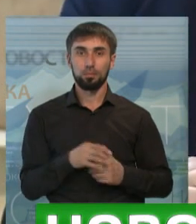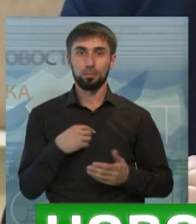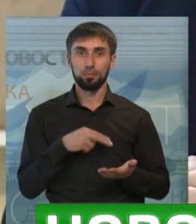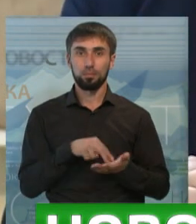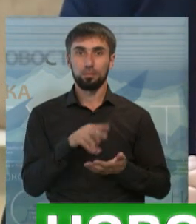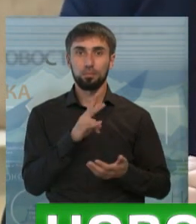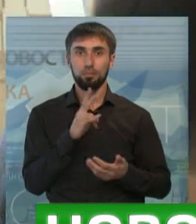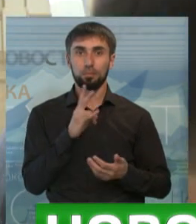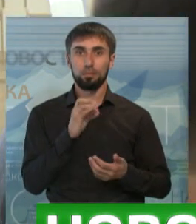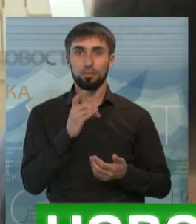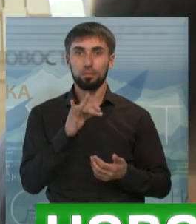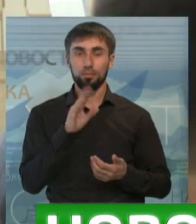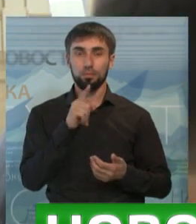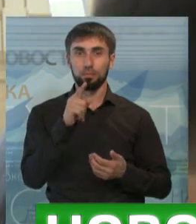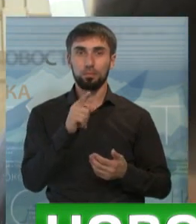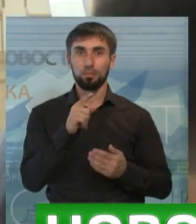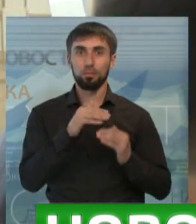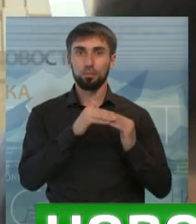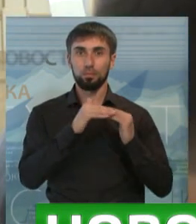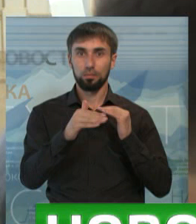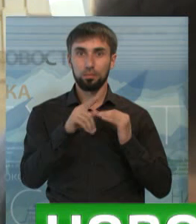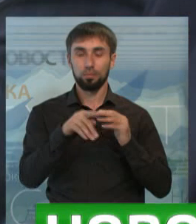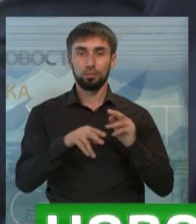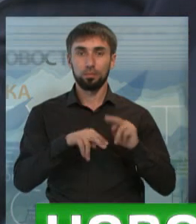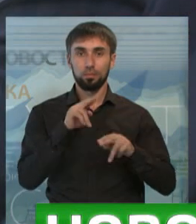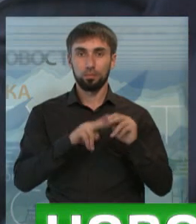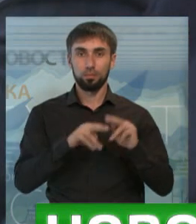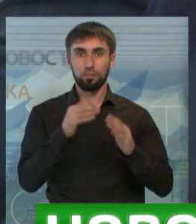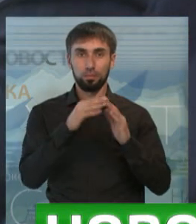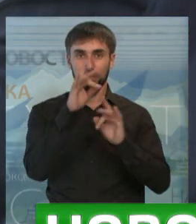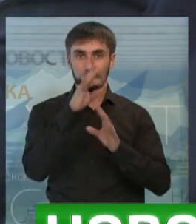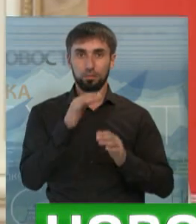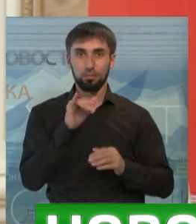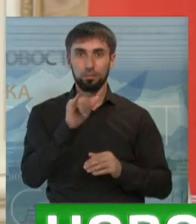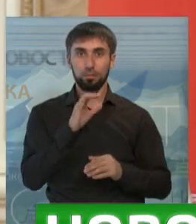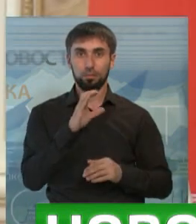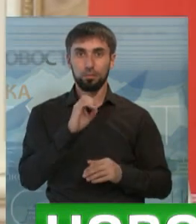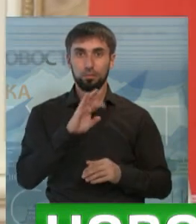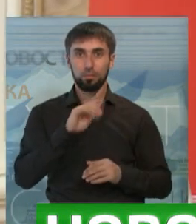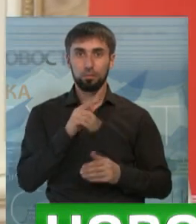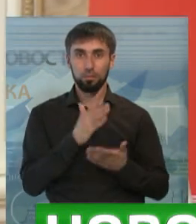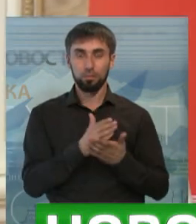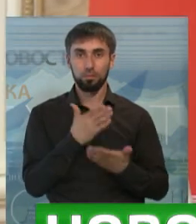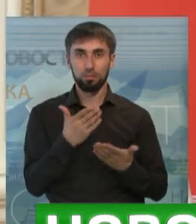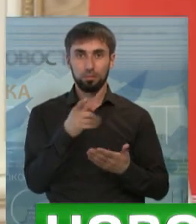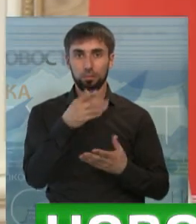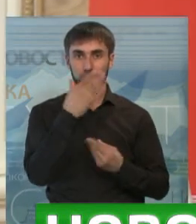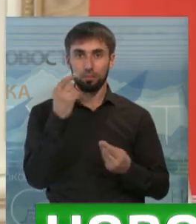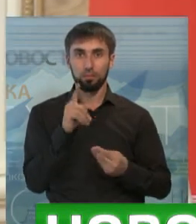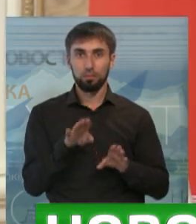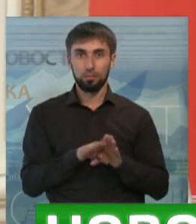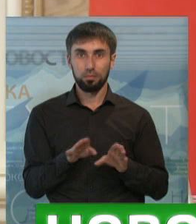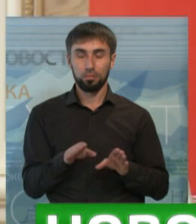несколько и вот в поле строится дом культуры вообще совесть есть у кого-нибудь или кто-то забыл вообще что это такое